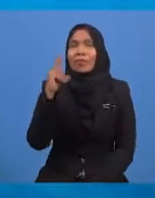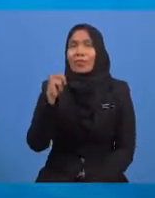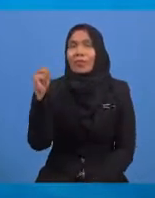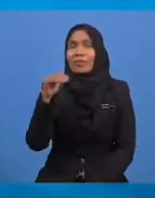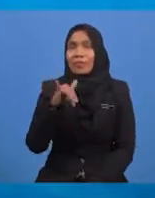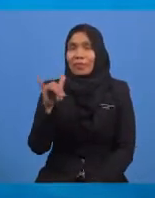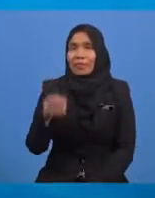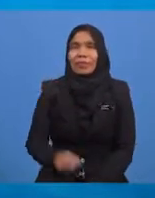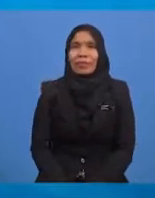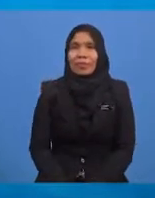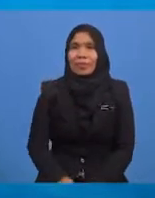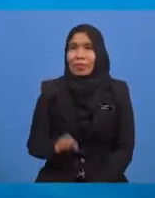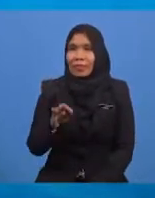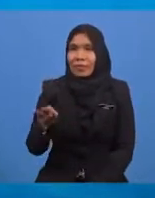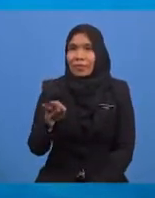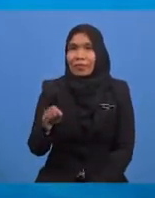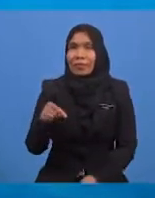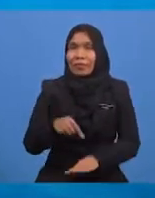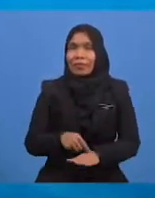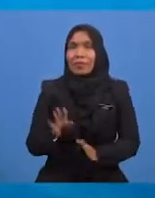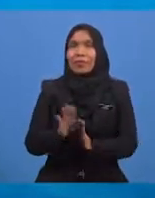di luar kawalan sesebuah perniagaan.